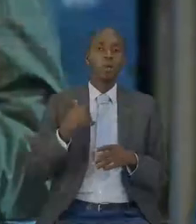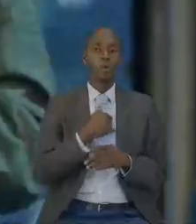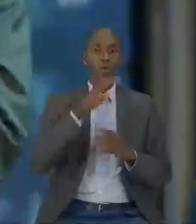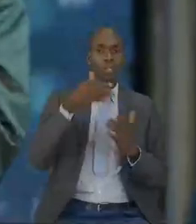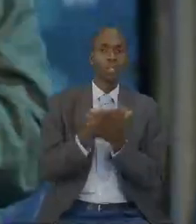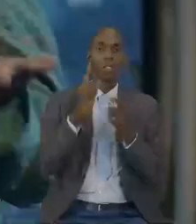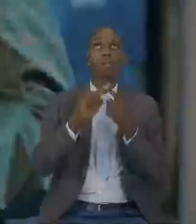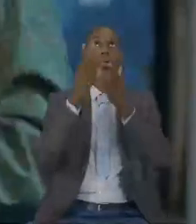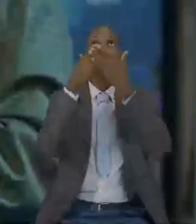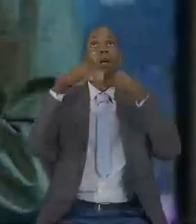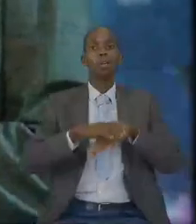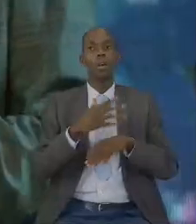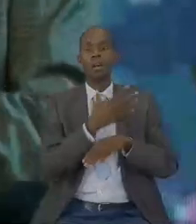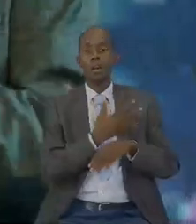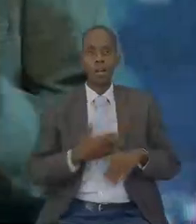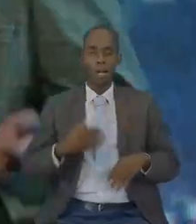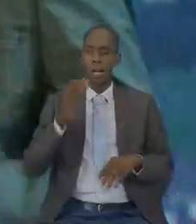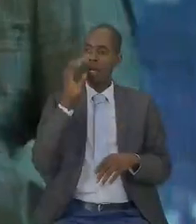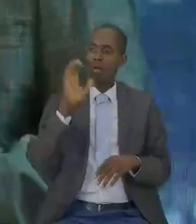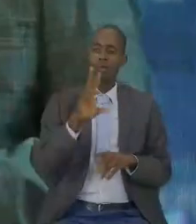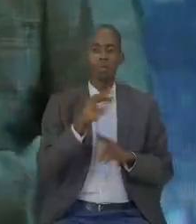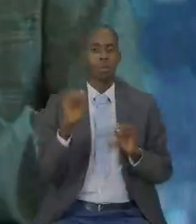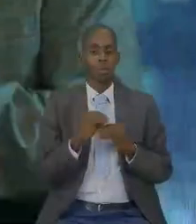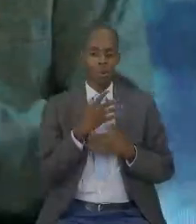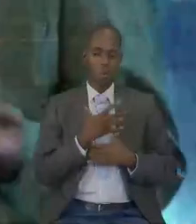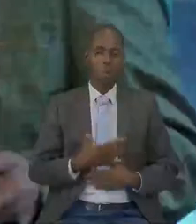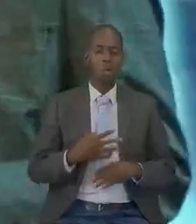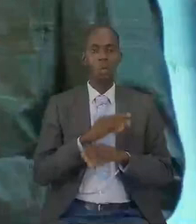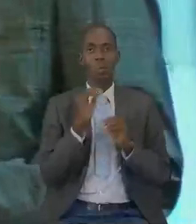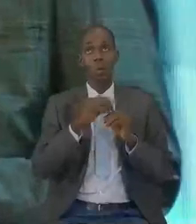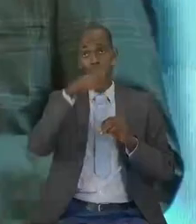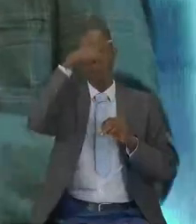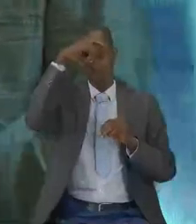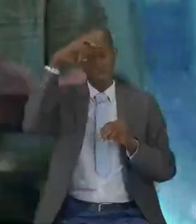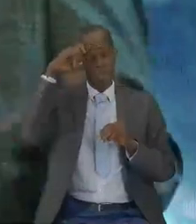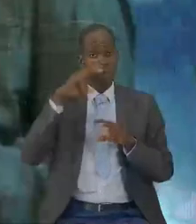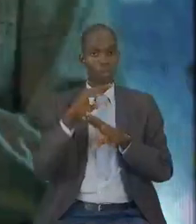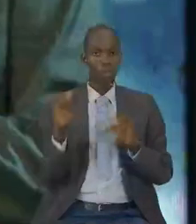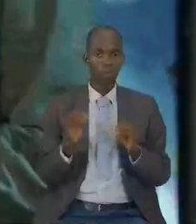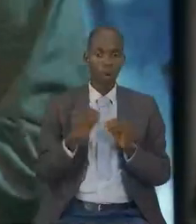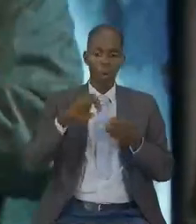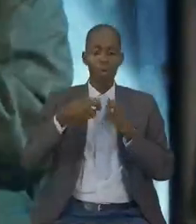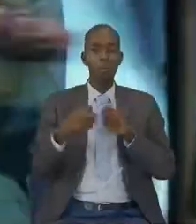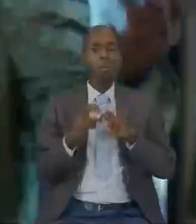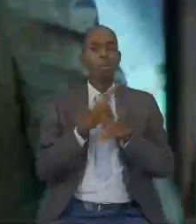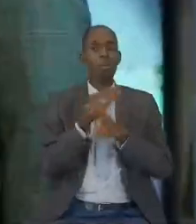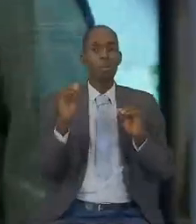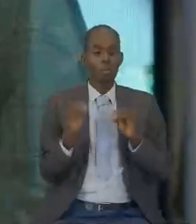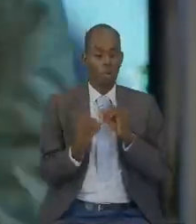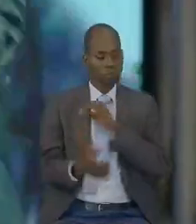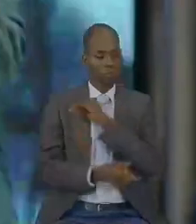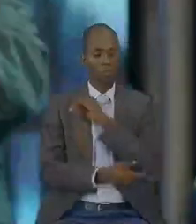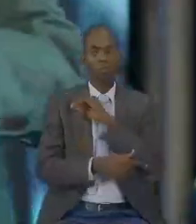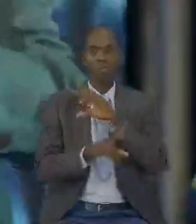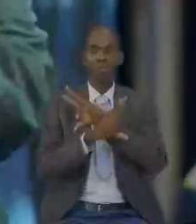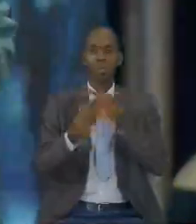face et nous irons au ciel et la malédiction ne sera plus, la faim ne sera plus, la chaleur ne sera plus, les problèmes ne